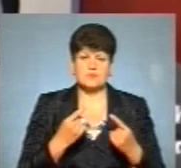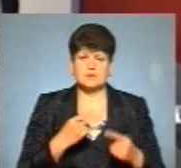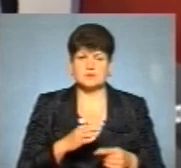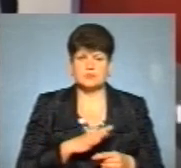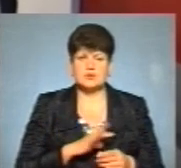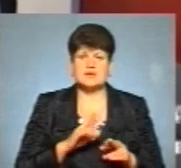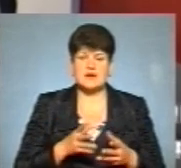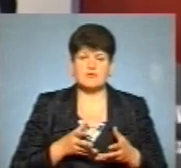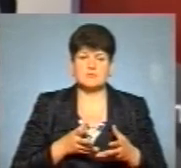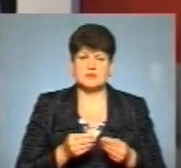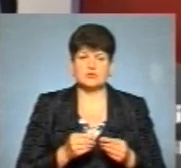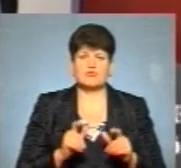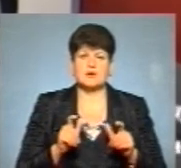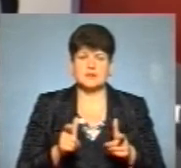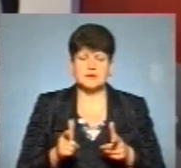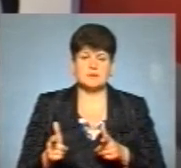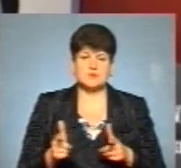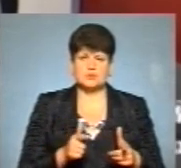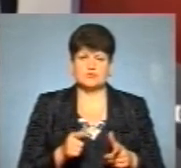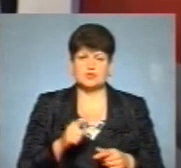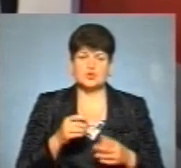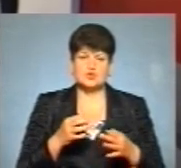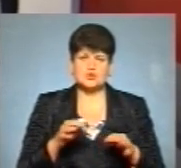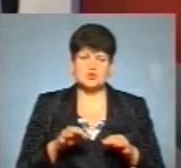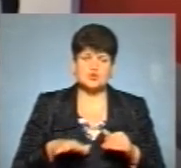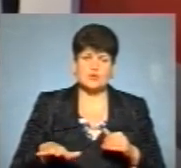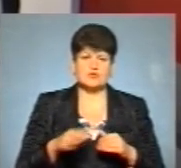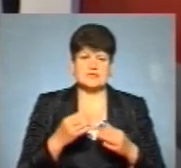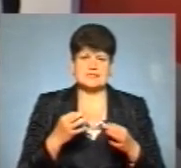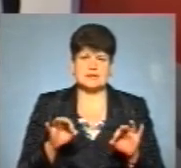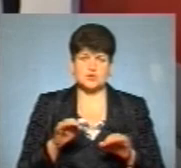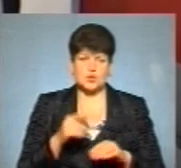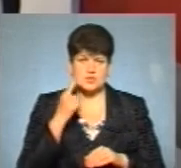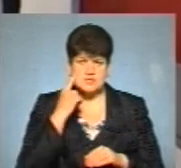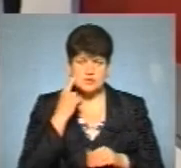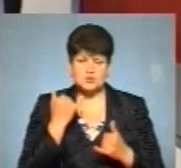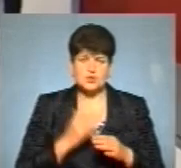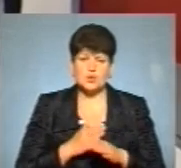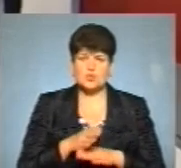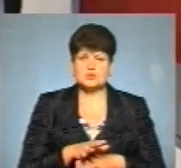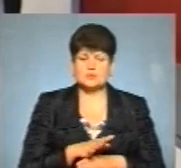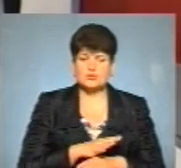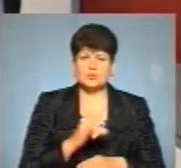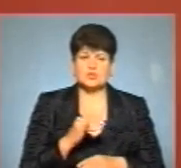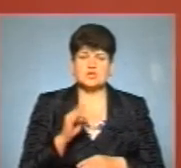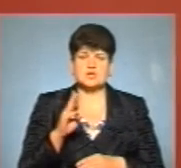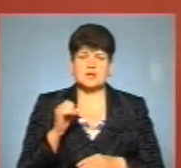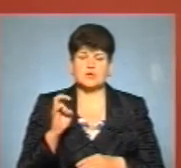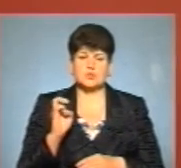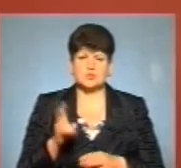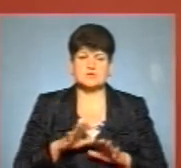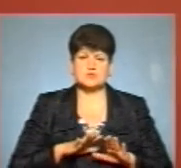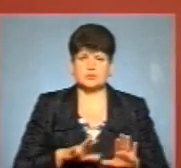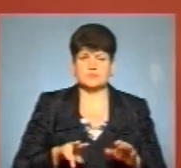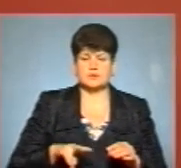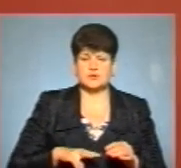як вплинув карантин на підготовку до зовнішнього незалежного оцінювання. Сьогодні гостем студії був Юрій Шайнюк, заступник